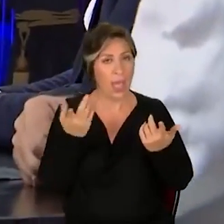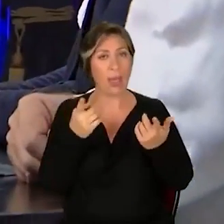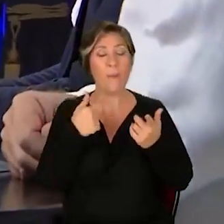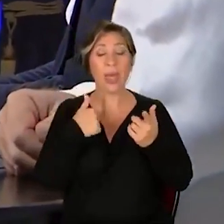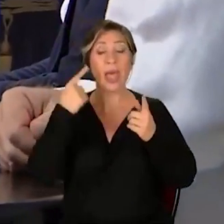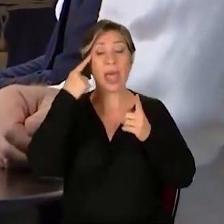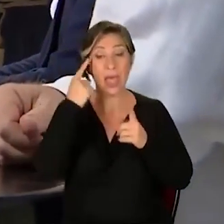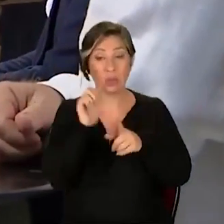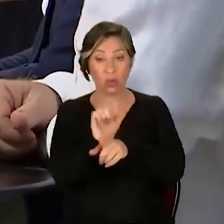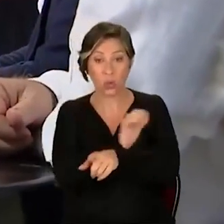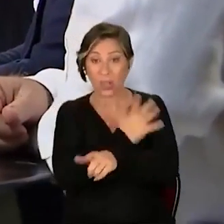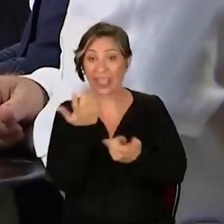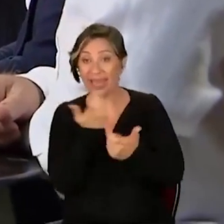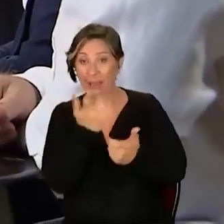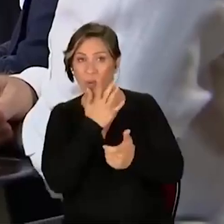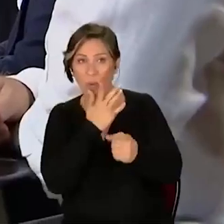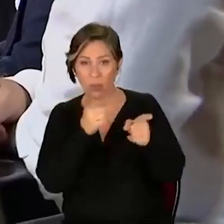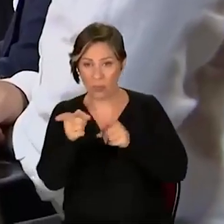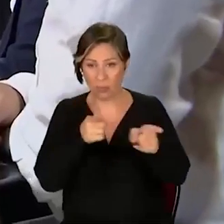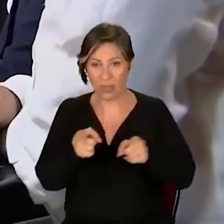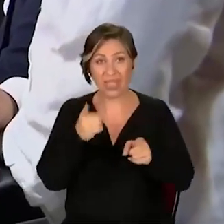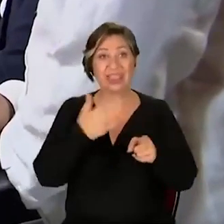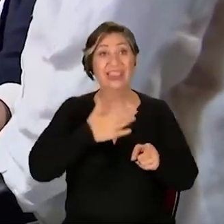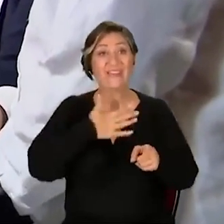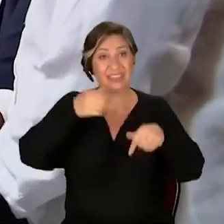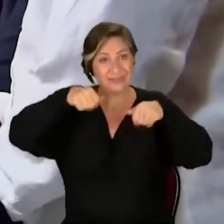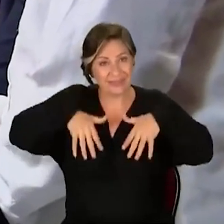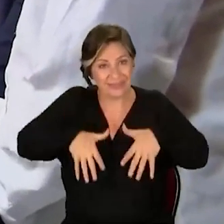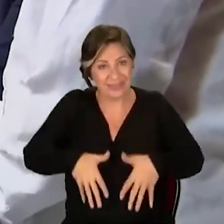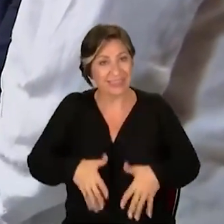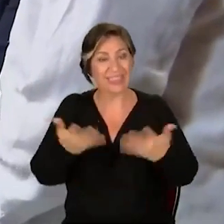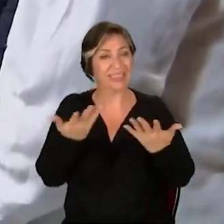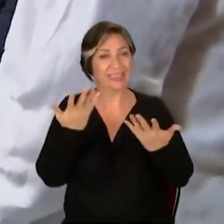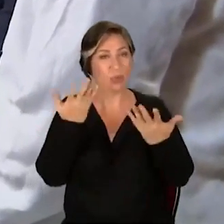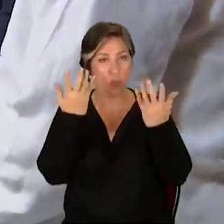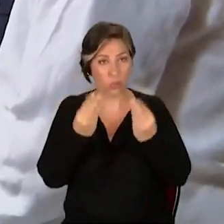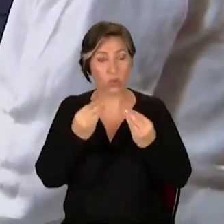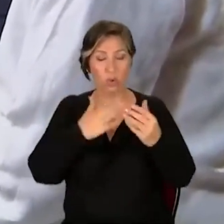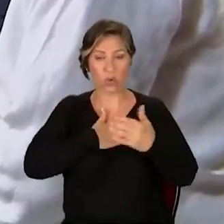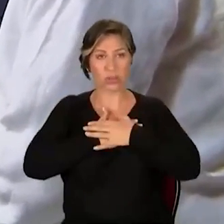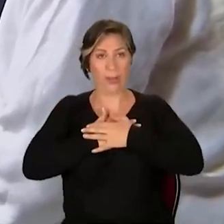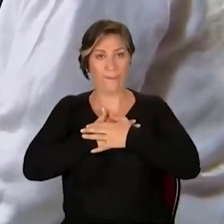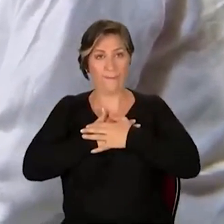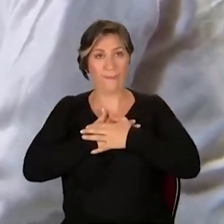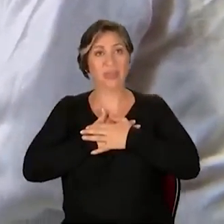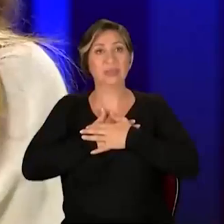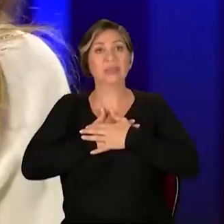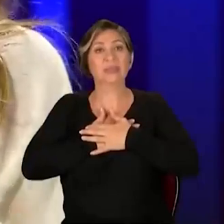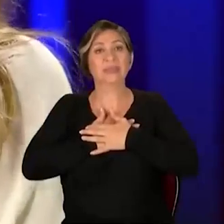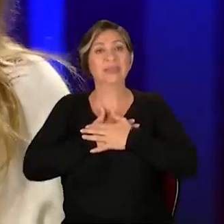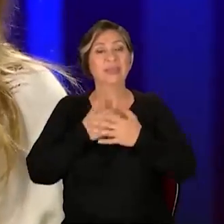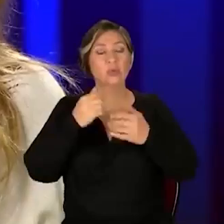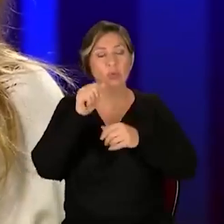Ben de duyguların yerini biliyorum ve nereye nefes gitmediği ile alakalı. Bir bölgeyi nasıl kapatıyorsan, göğsü kapatıyorsan, göğsünde